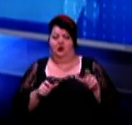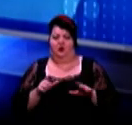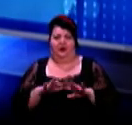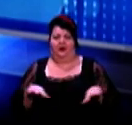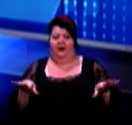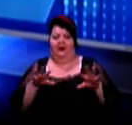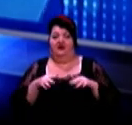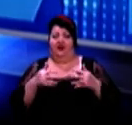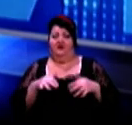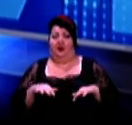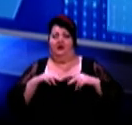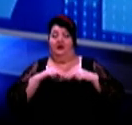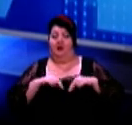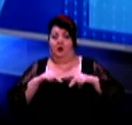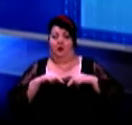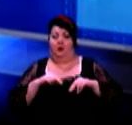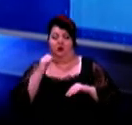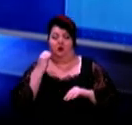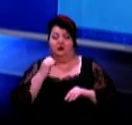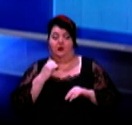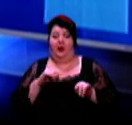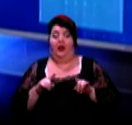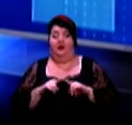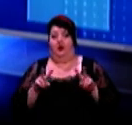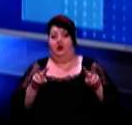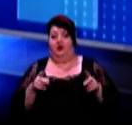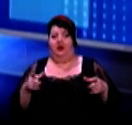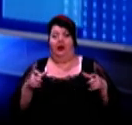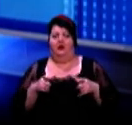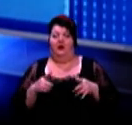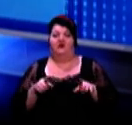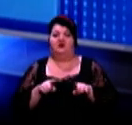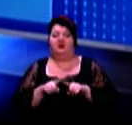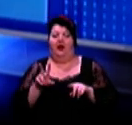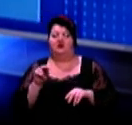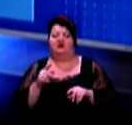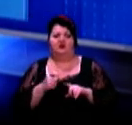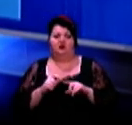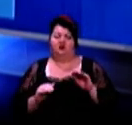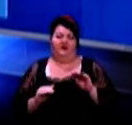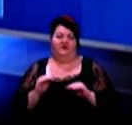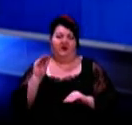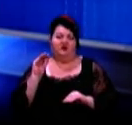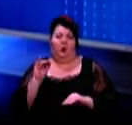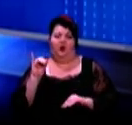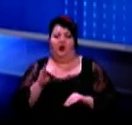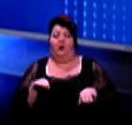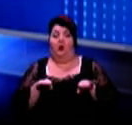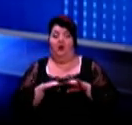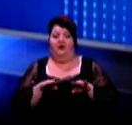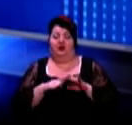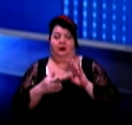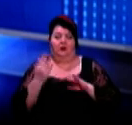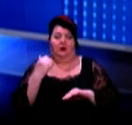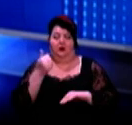втратили роботу завдяки, так би мовити, карантину, але все одно ця цифра дуже висока і в порівнянні з минулим роком